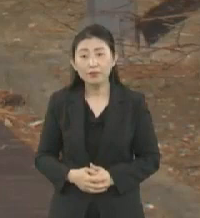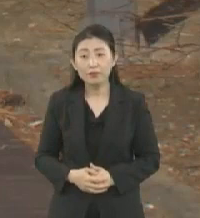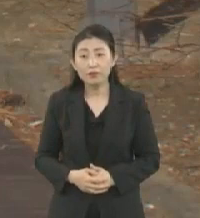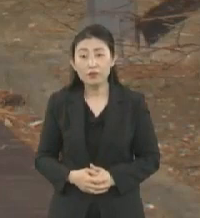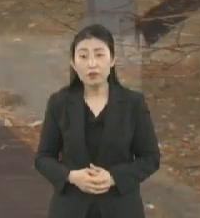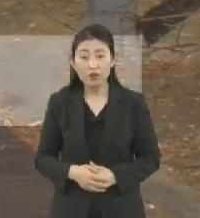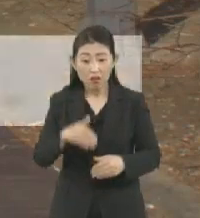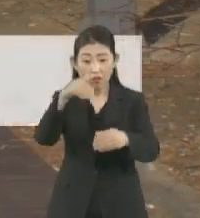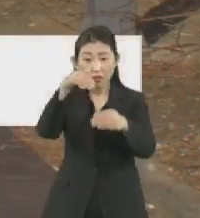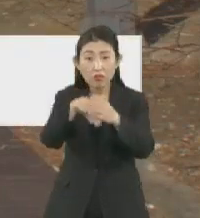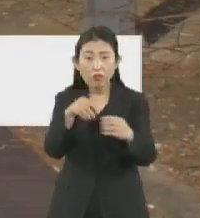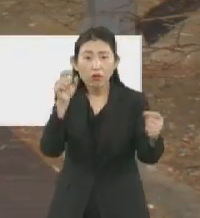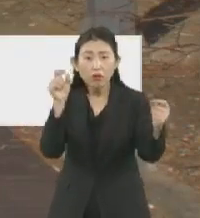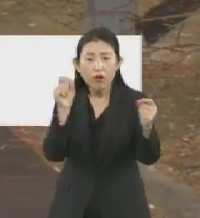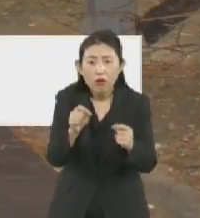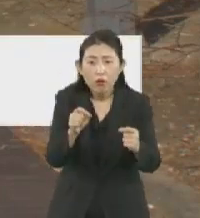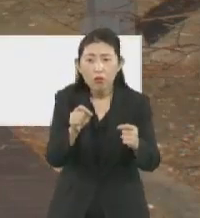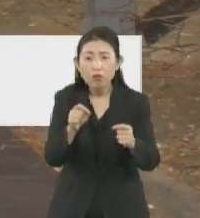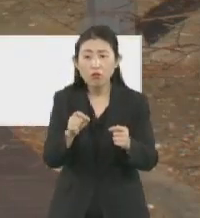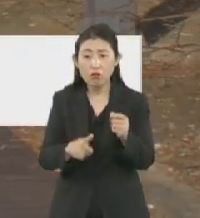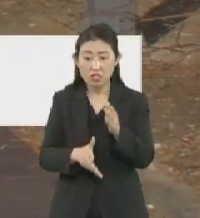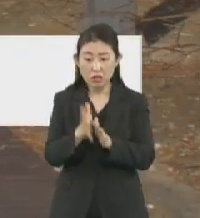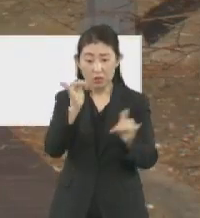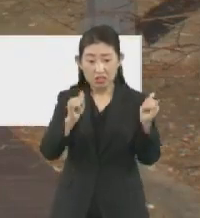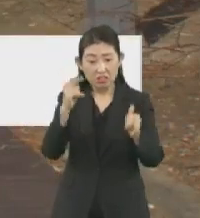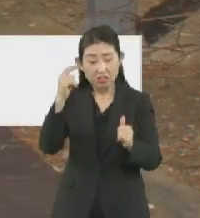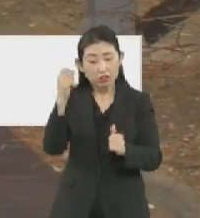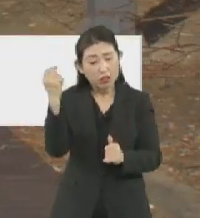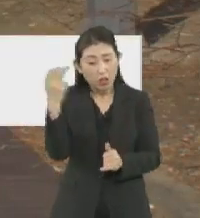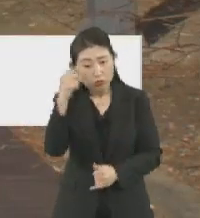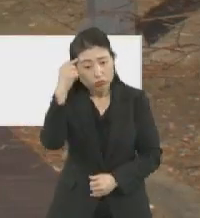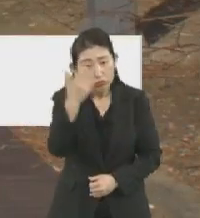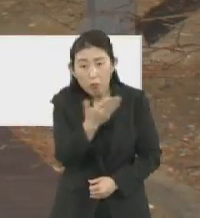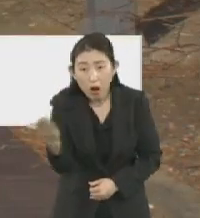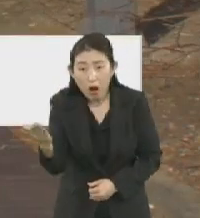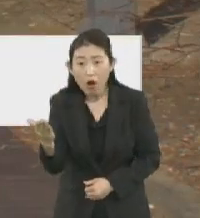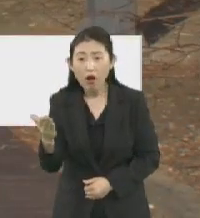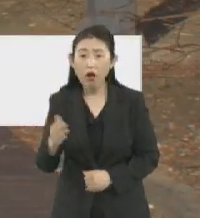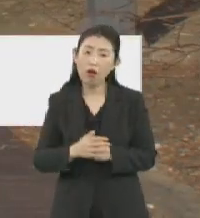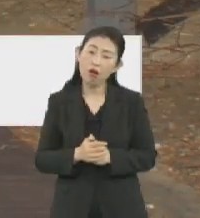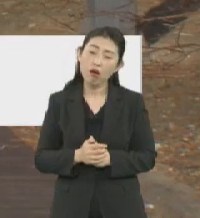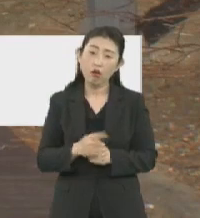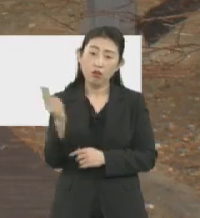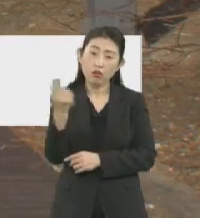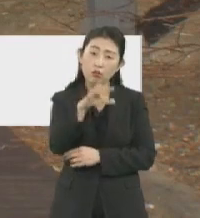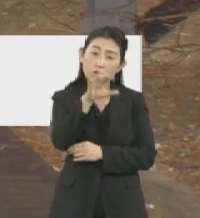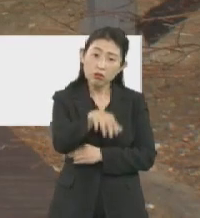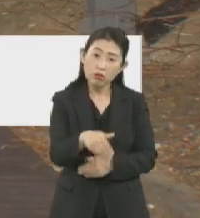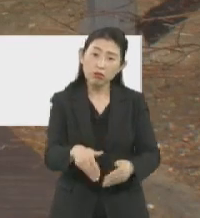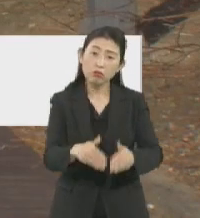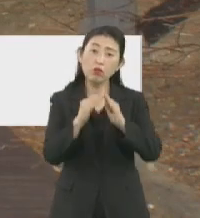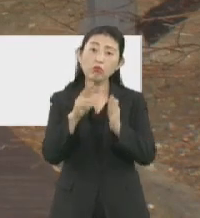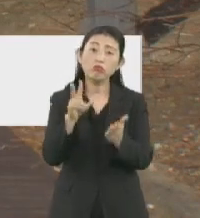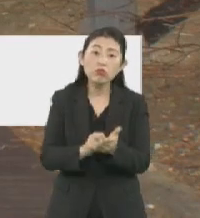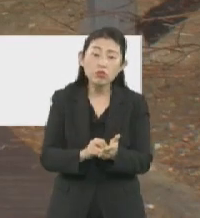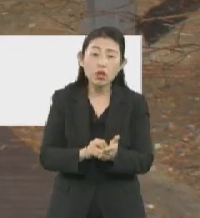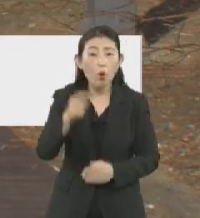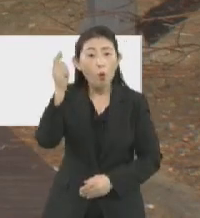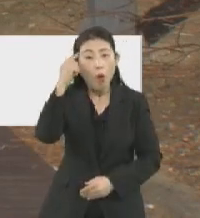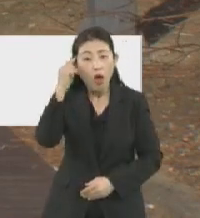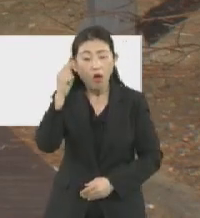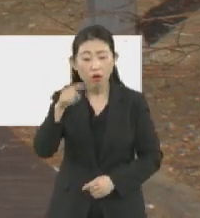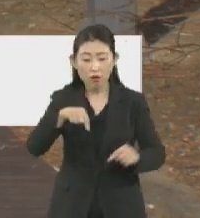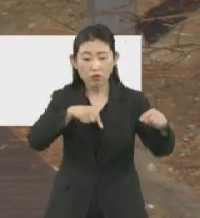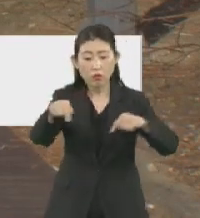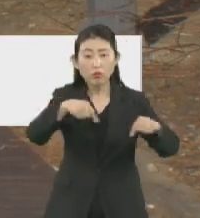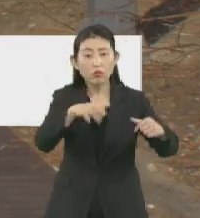또 선거철이 다가오니까 시민의 의견을 수렴하겠다. 과연 이 야구장 이전 문제가 정치적인